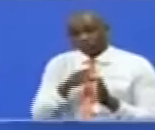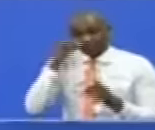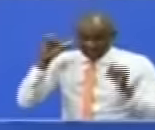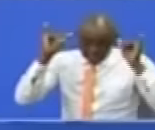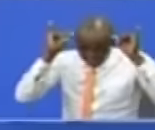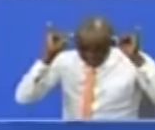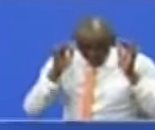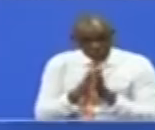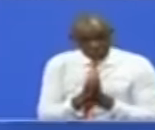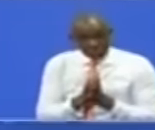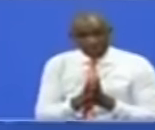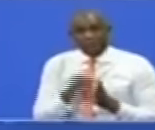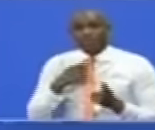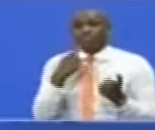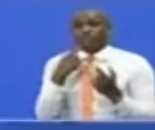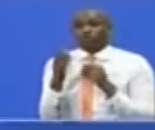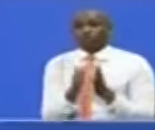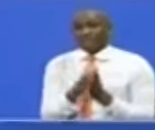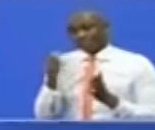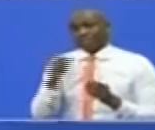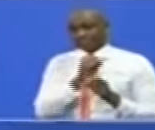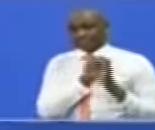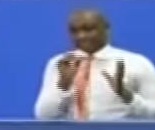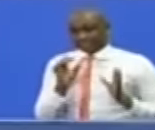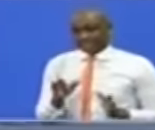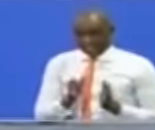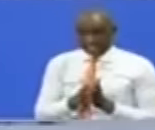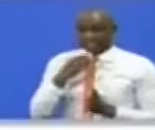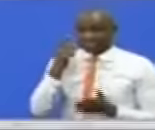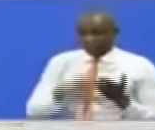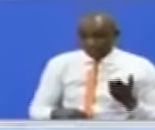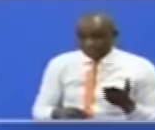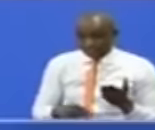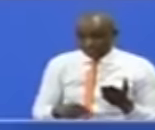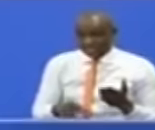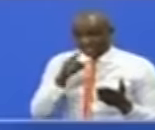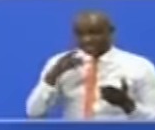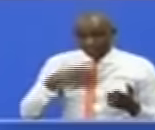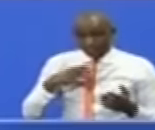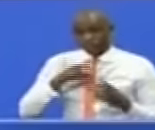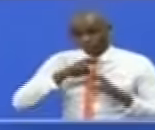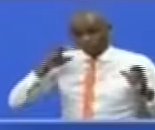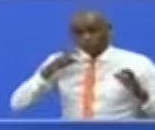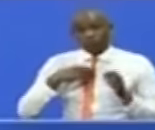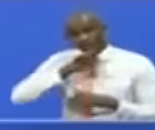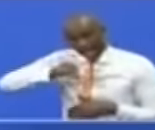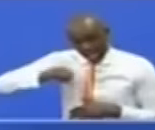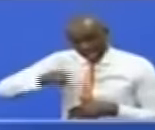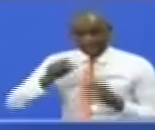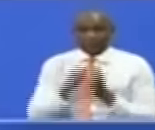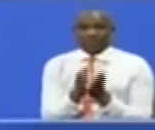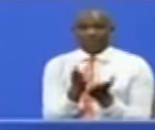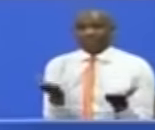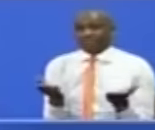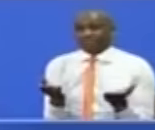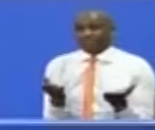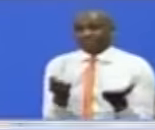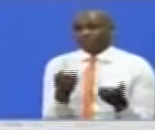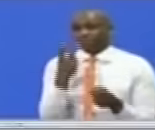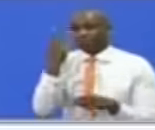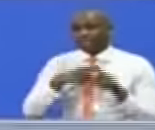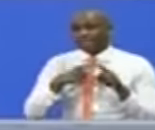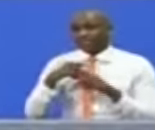ng'ombe. Niliona mwenzangu Senator Lonyangapu akiongea hapa akisema hao wanatafuta nyazi na nini. Kwa miaka